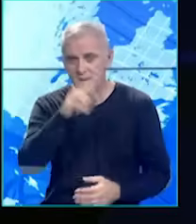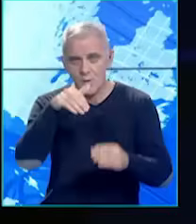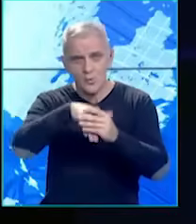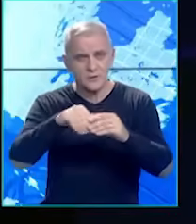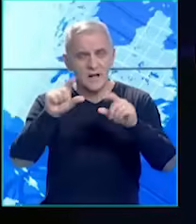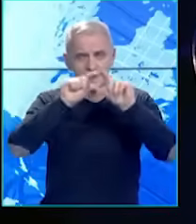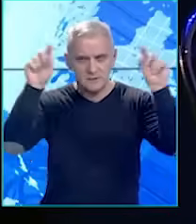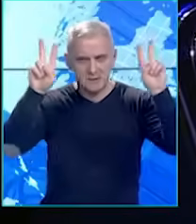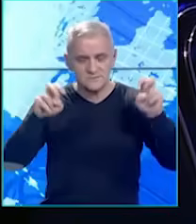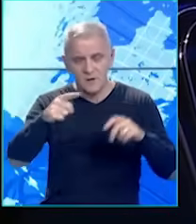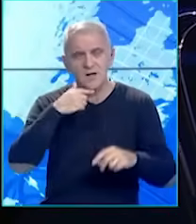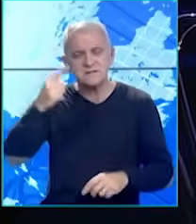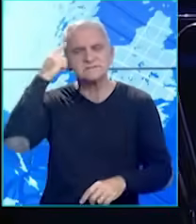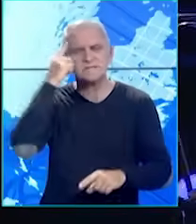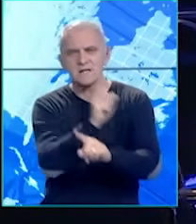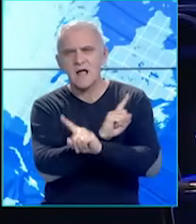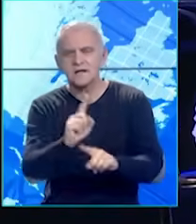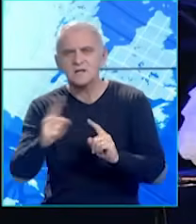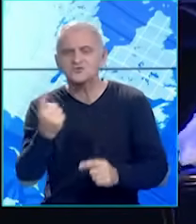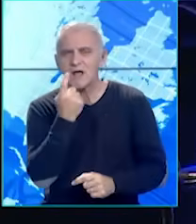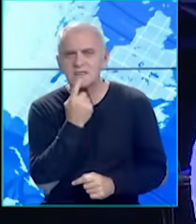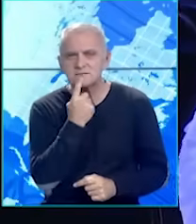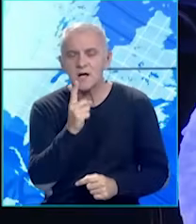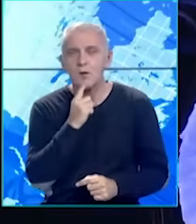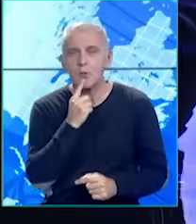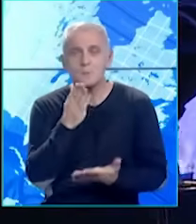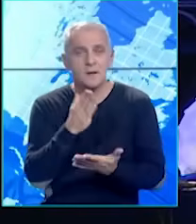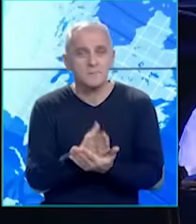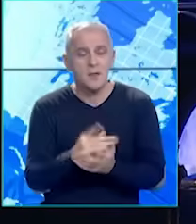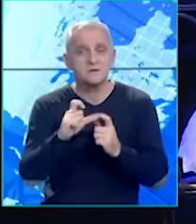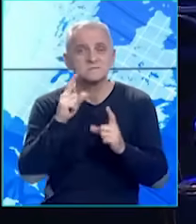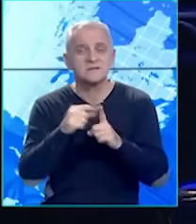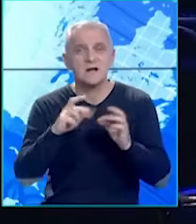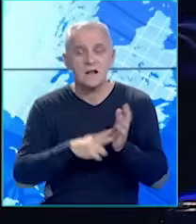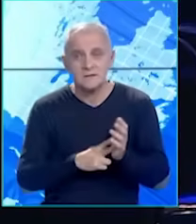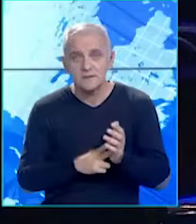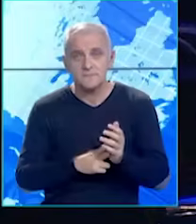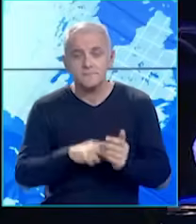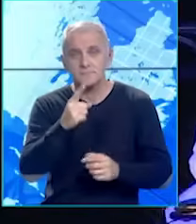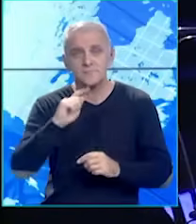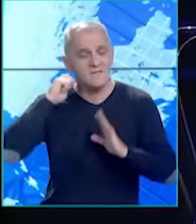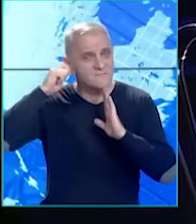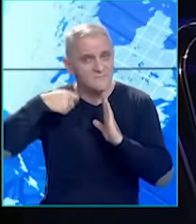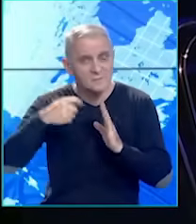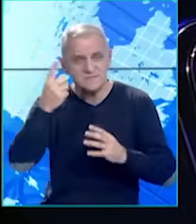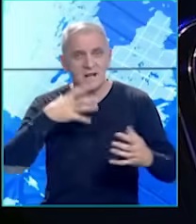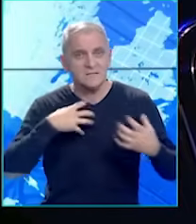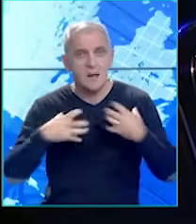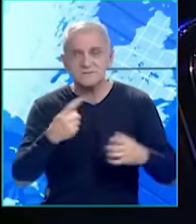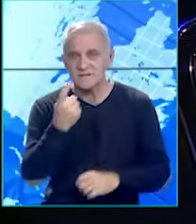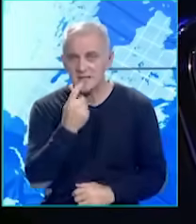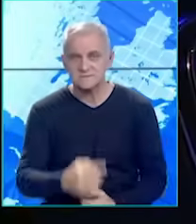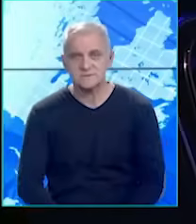naslova upućuje na sjećanje na različite jezike u kojima se nalazilo Sidranovo djelo, literarni, filmski i dramski